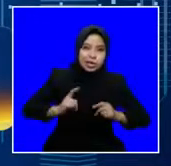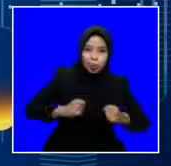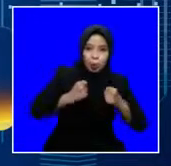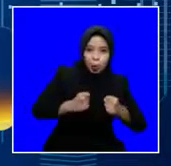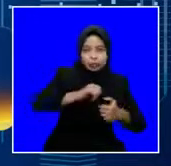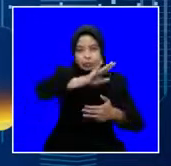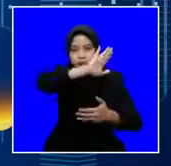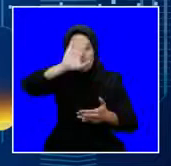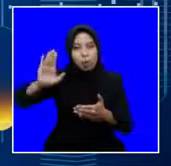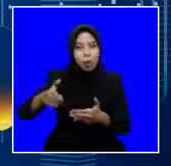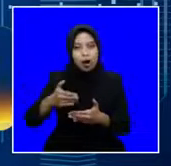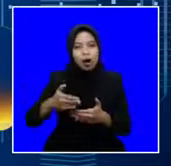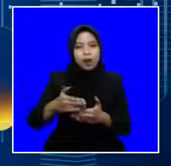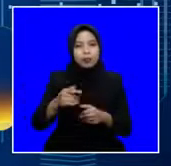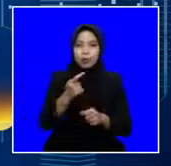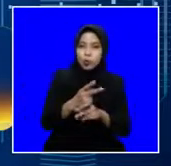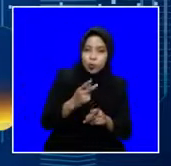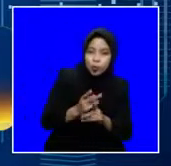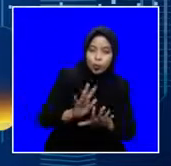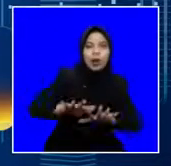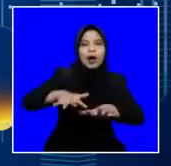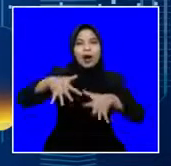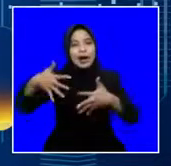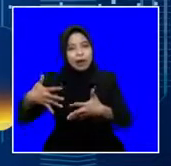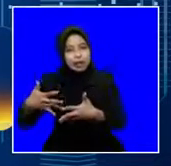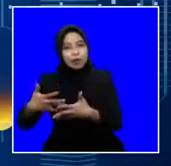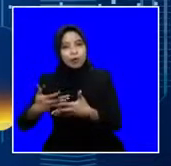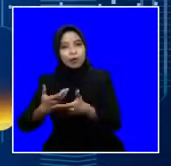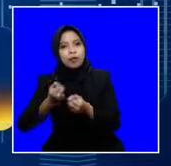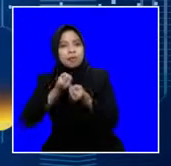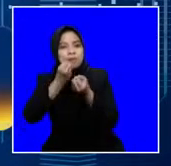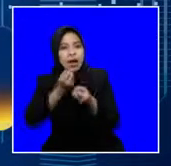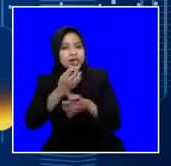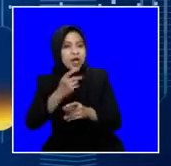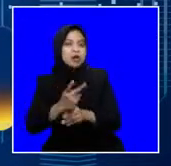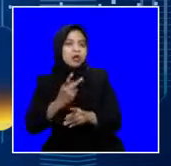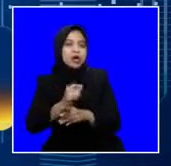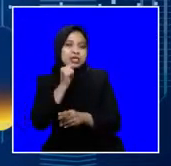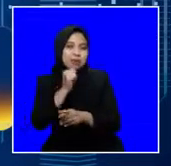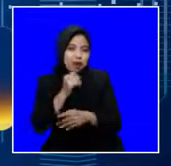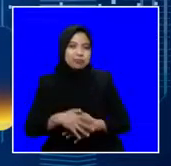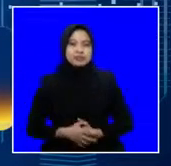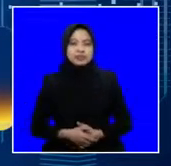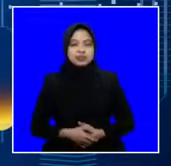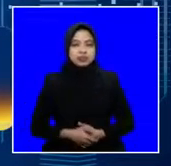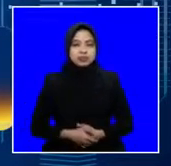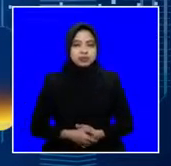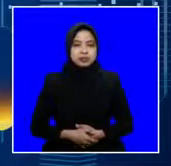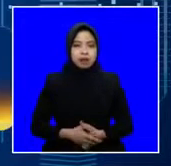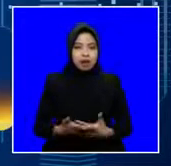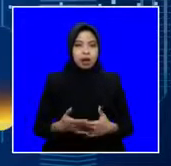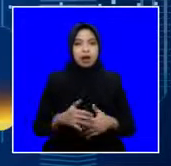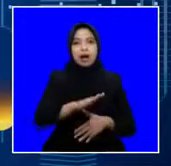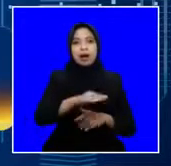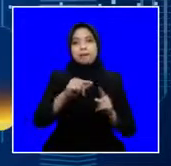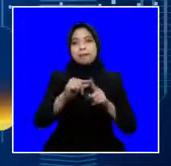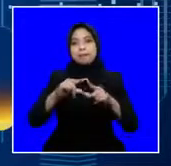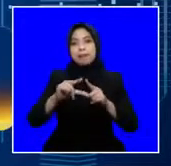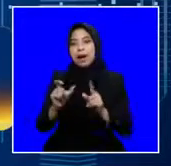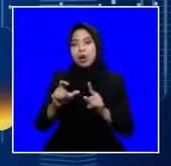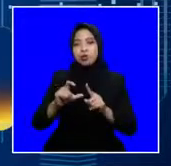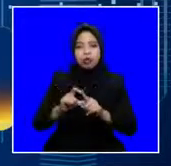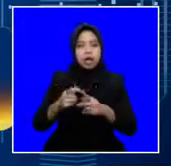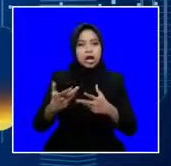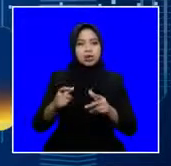lini. Baik itu dari segi gurunya maupun dari segi pendidik gurunya. Lalu juga dalam konteks pendidikan anak usia dini atau